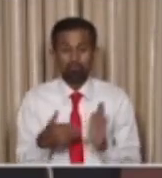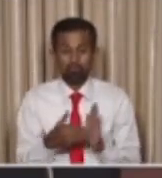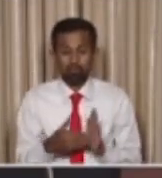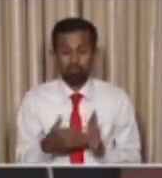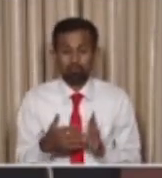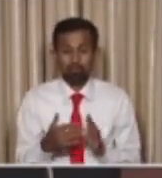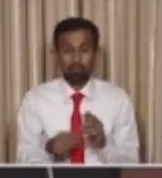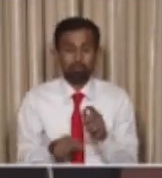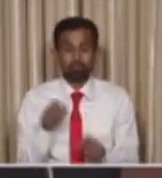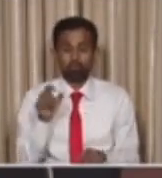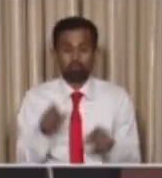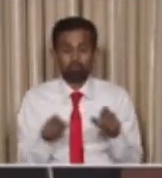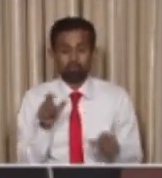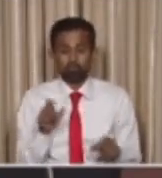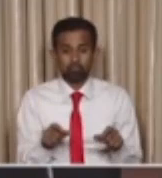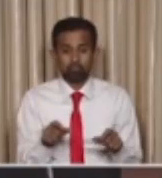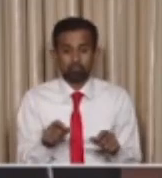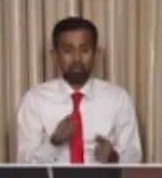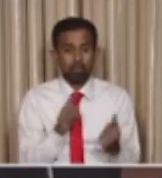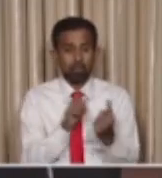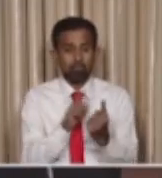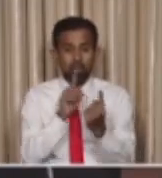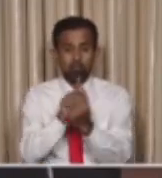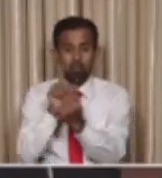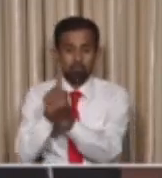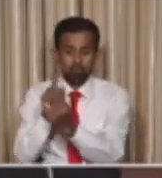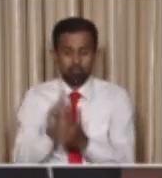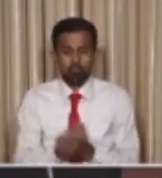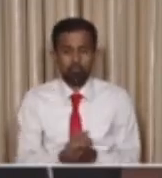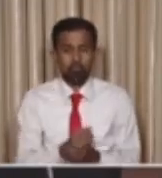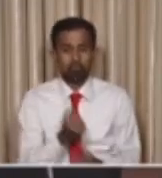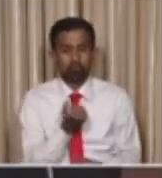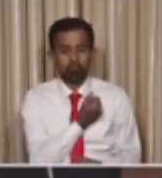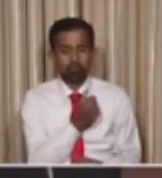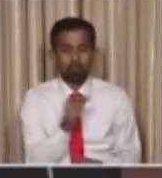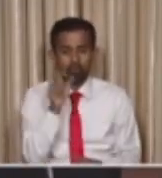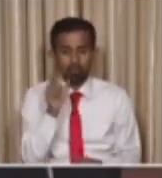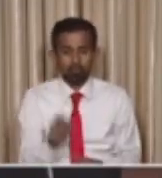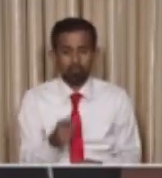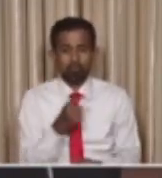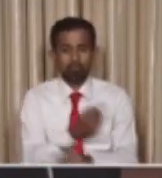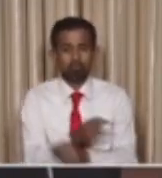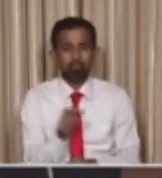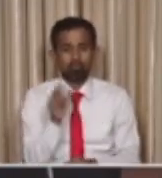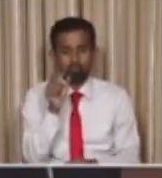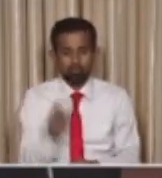තියෙන ජන කොටස් හම් වෙනවා. වෛද්‍යවරු, ගුරුවරු,